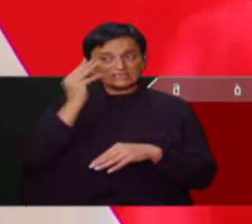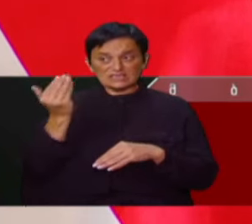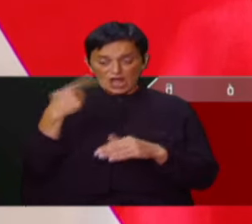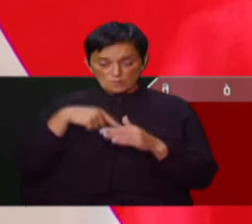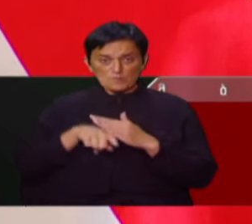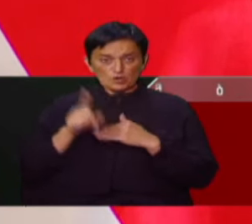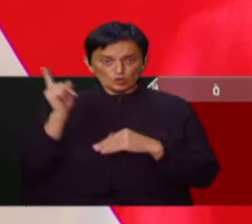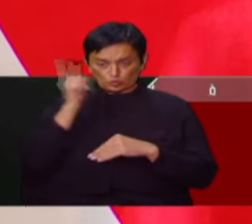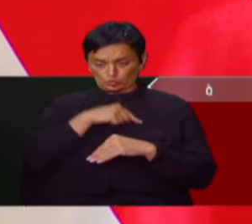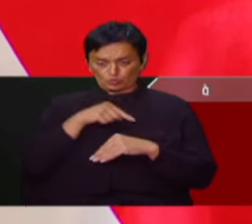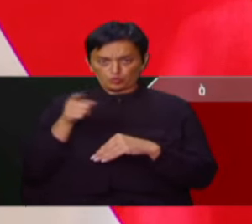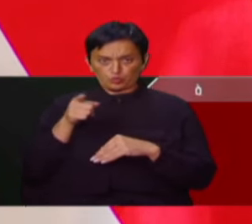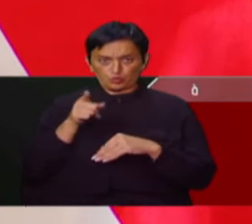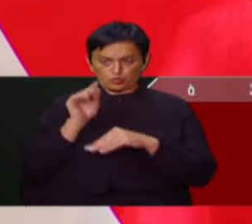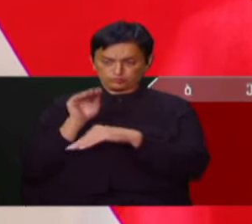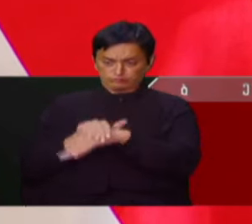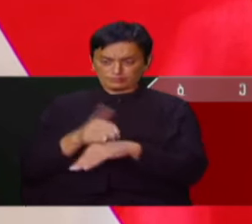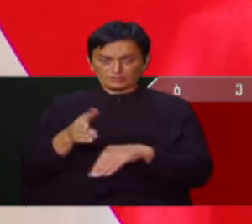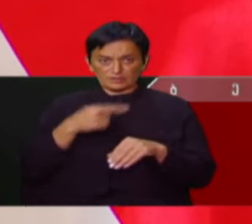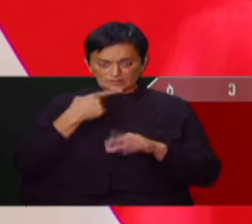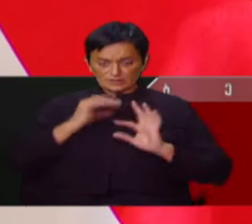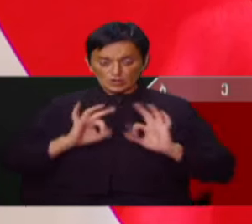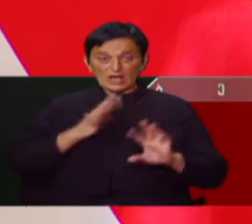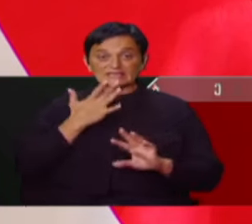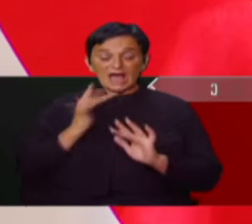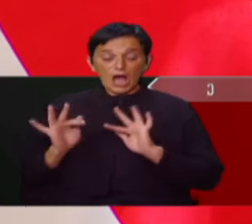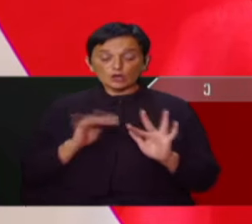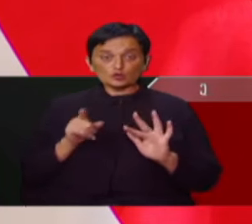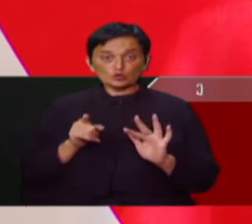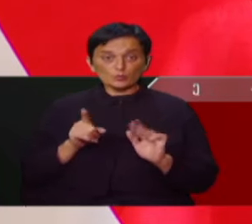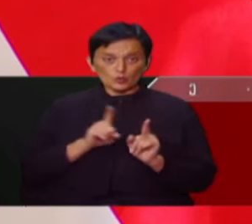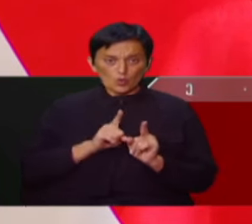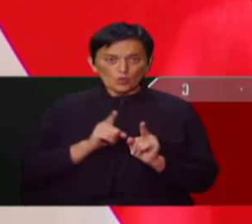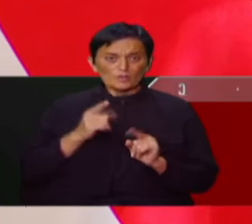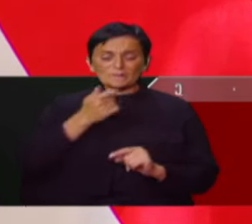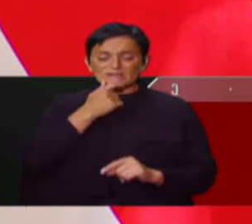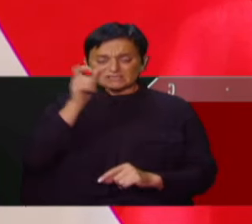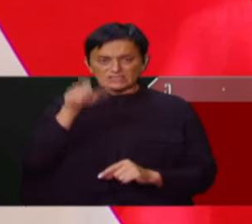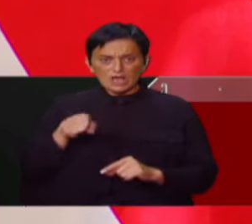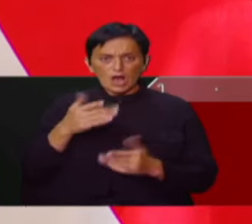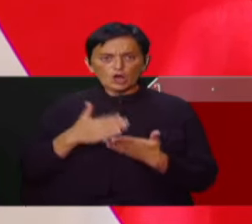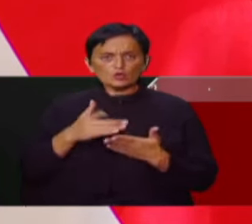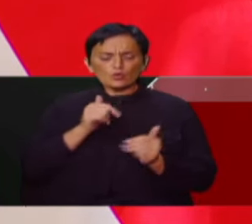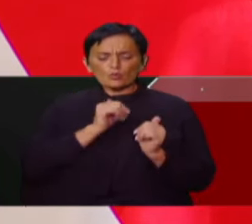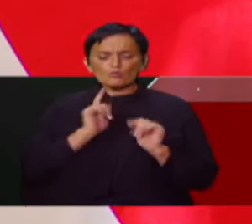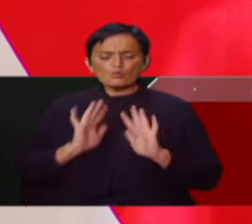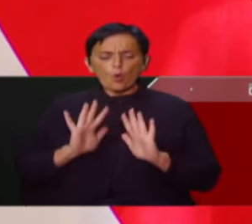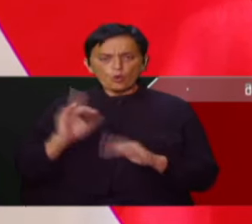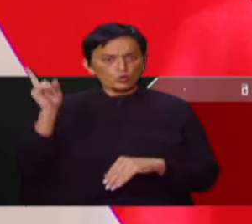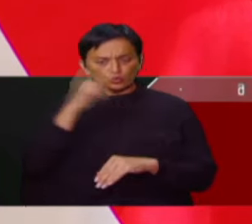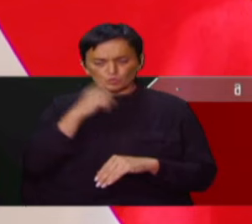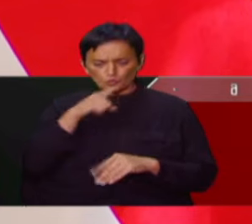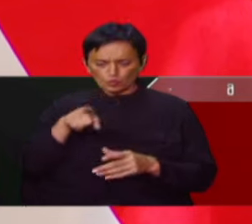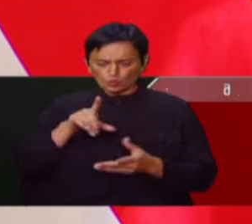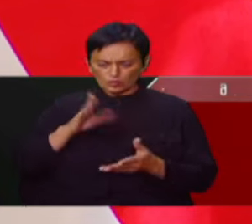მიერ ტყუილში და კიდევ ერთხელ წარმოჩინდა, რომ როგორც ნაციონალური მოძრაობა კრებსითად ისე მიხეილ სააკაშვილი გაჯერებული არის ხოლმე ტყუილები და